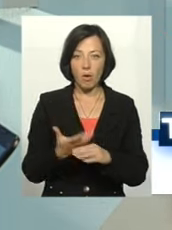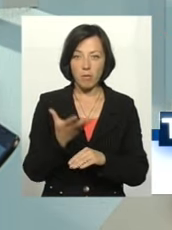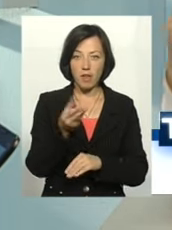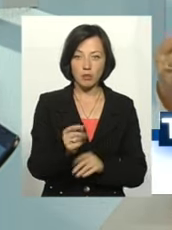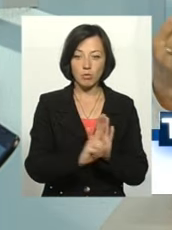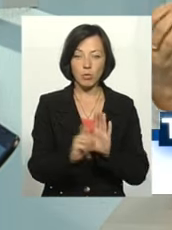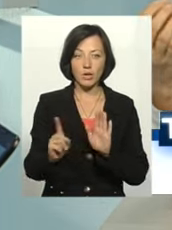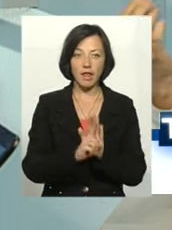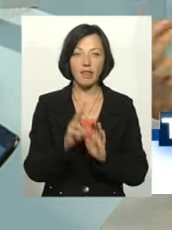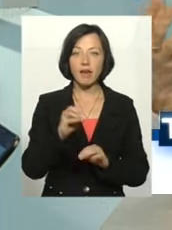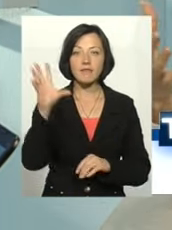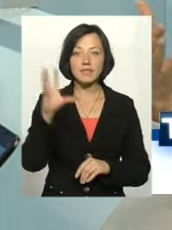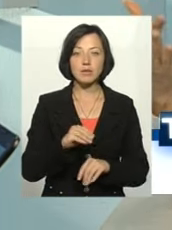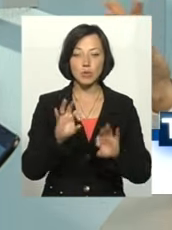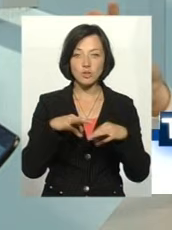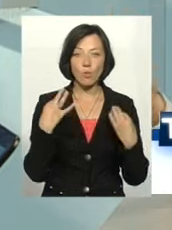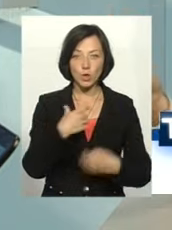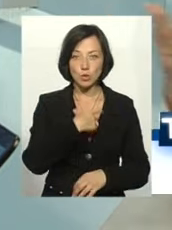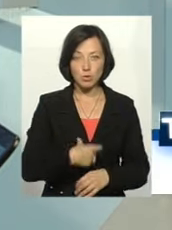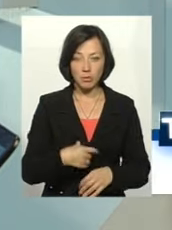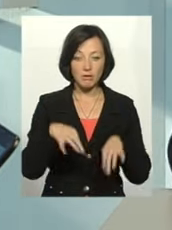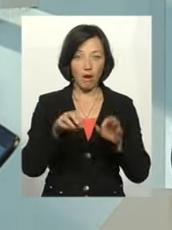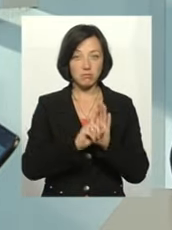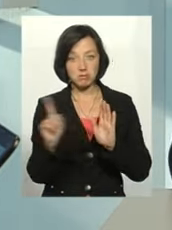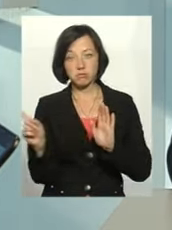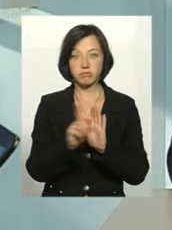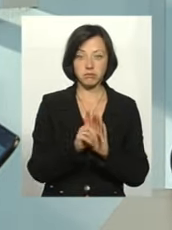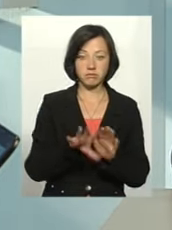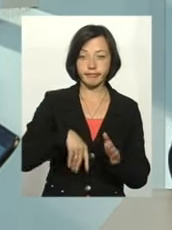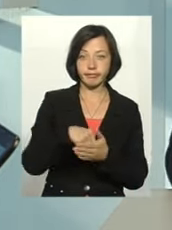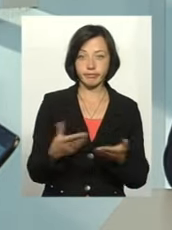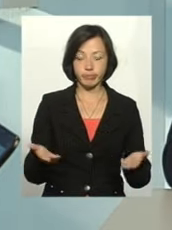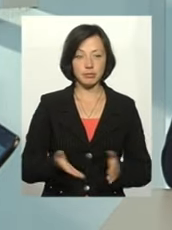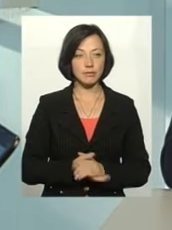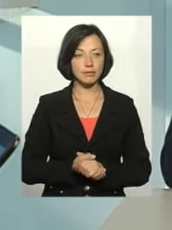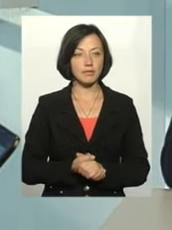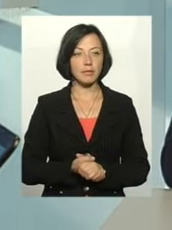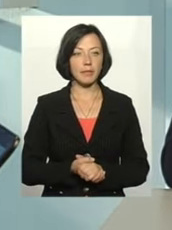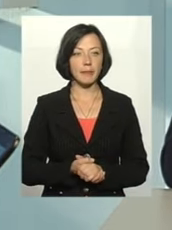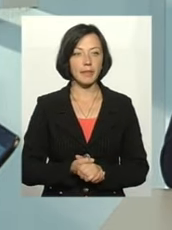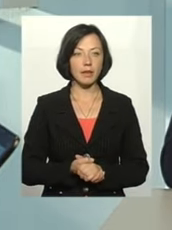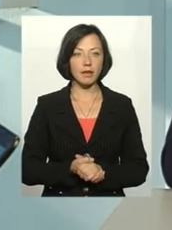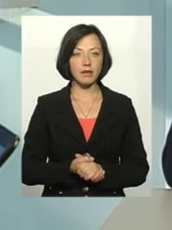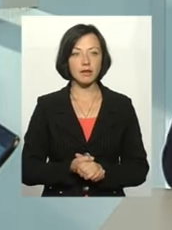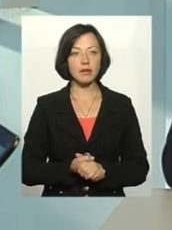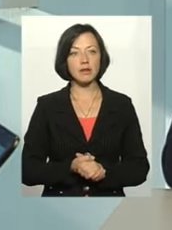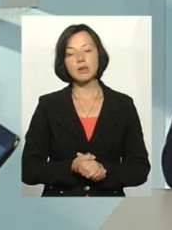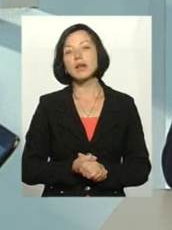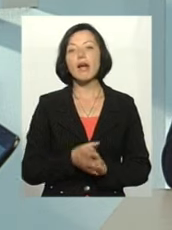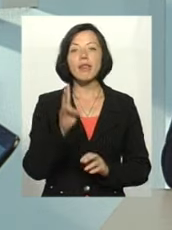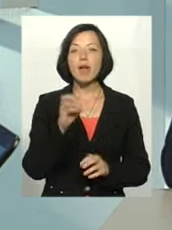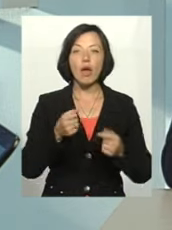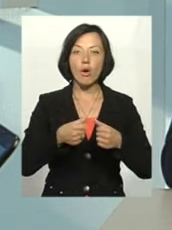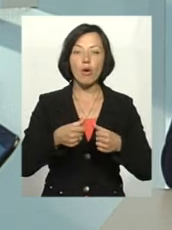не всі навіть можуть дозволити собі транспортні видатки. Я маю на увазі представників NGO, неурядових